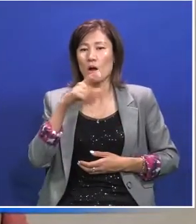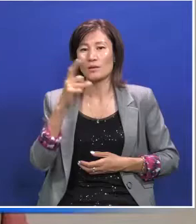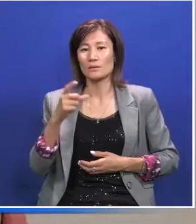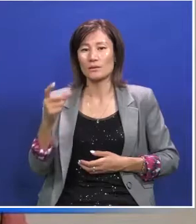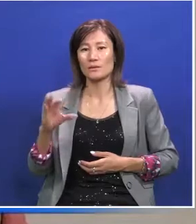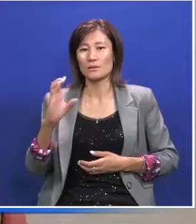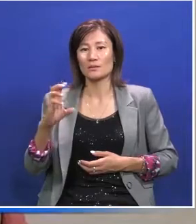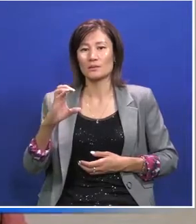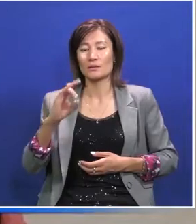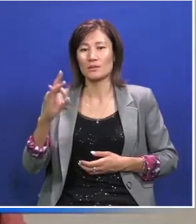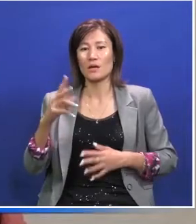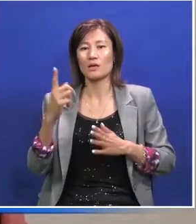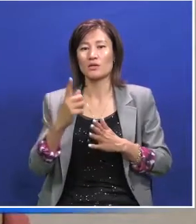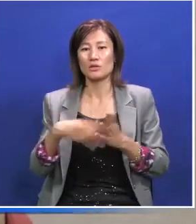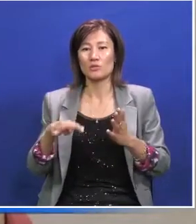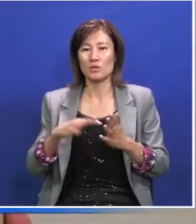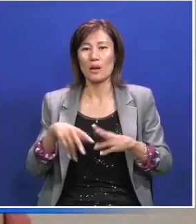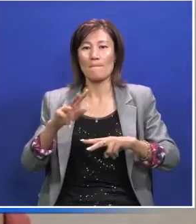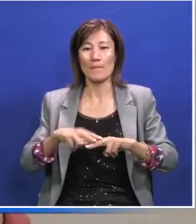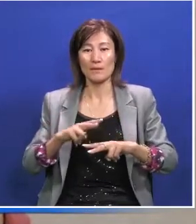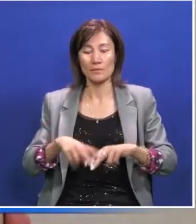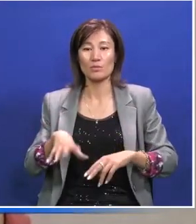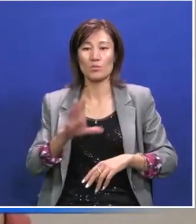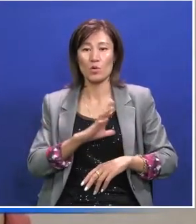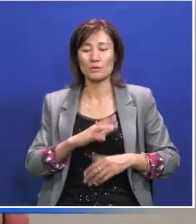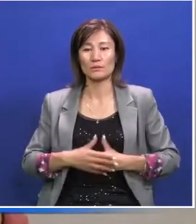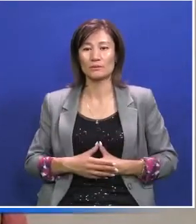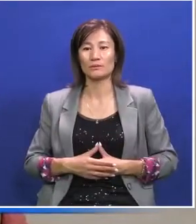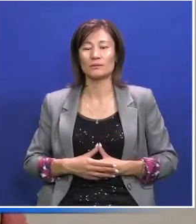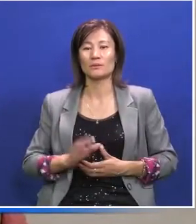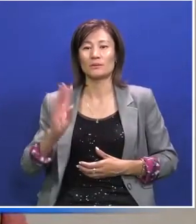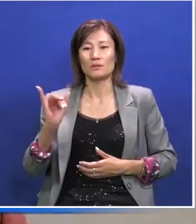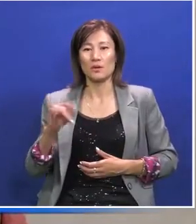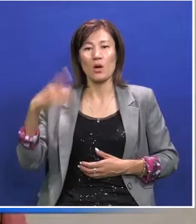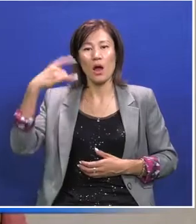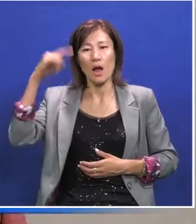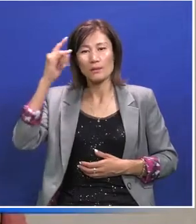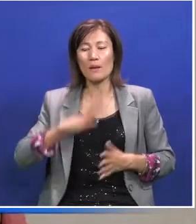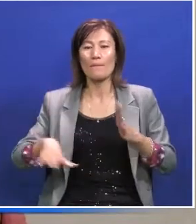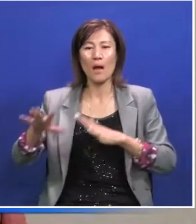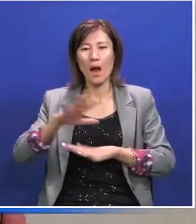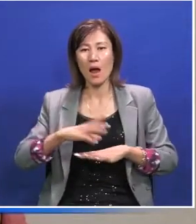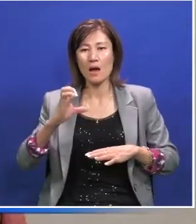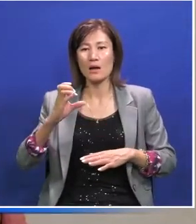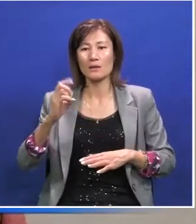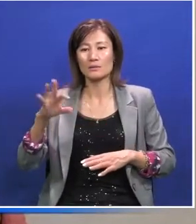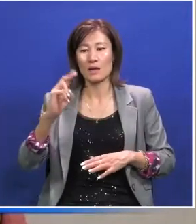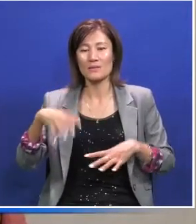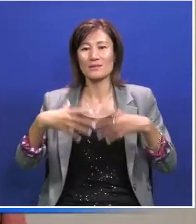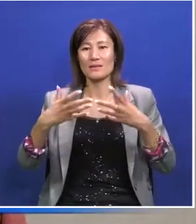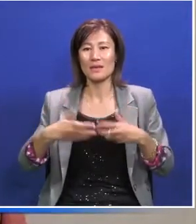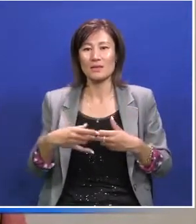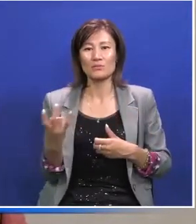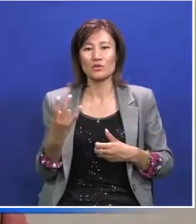кезіндегі 74-ші жылғы паспортпен қалған кісілер болса да тіркеуге аламыз. Ол кісілерді біз нақтылаймыз, себебі біздің еліміздің